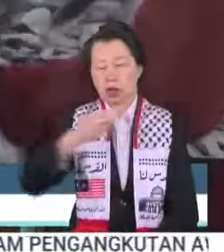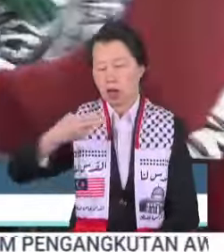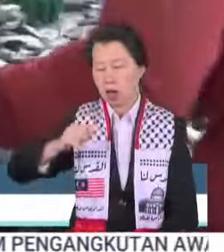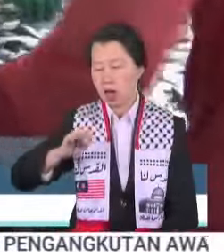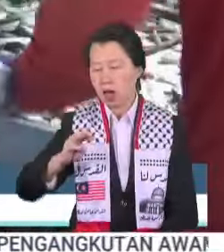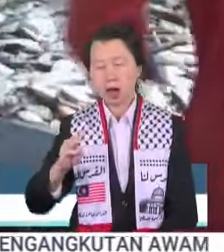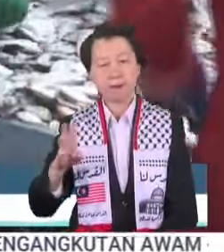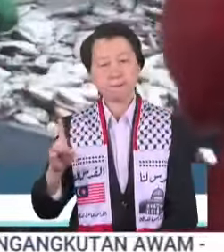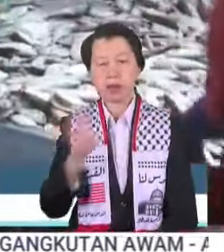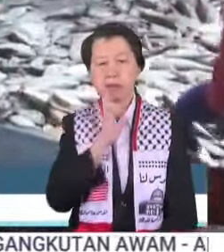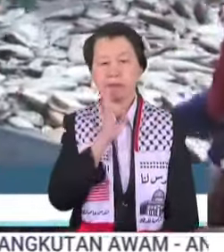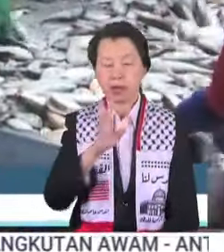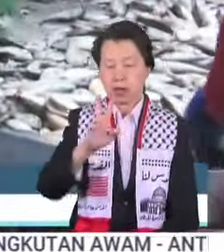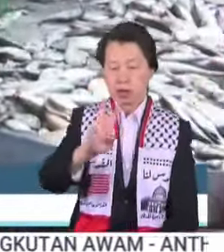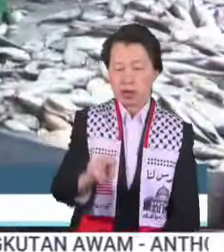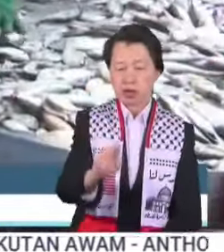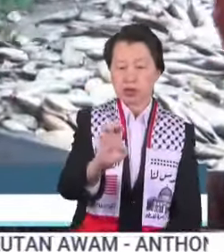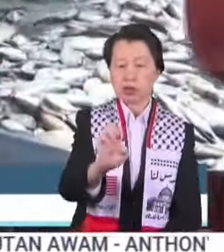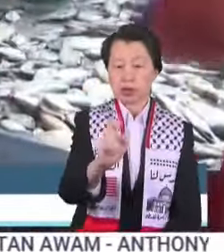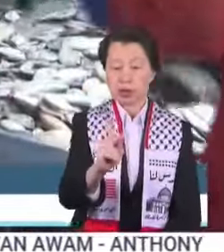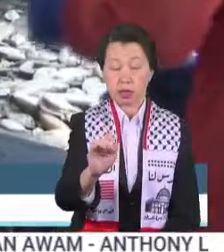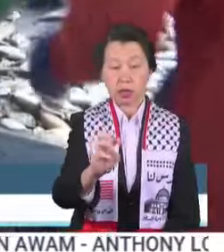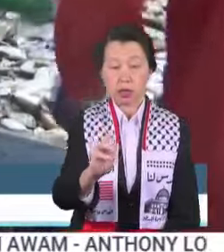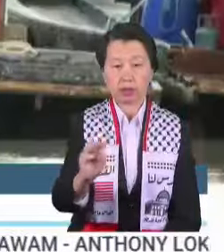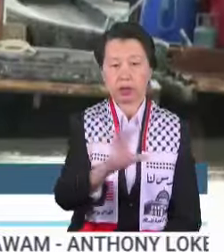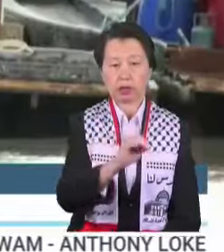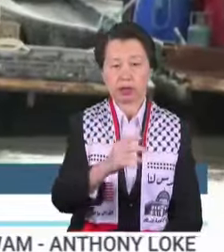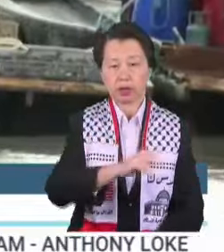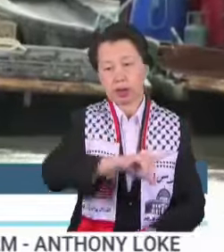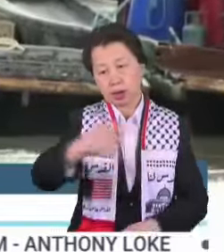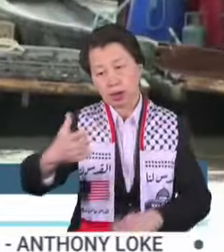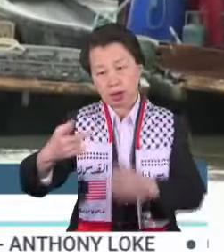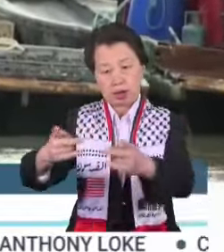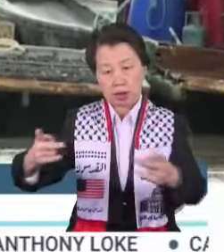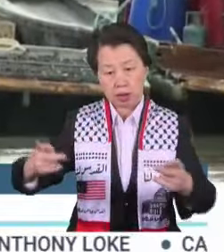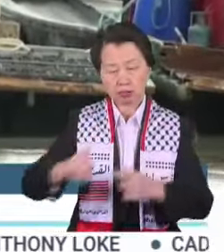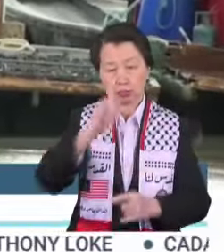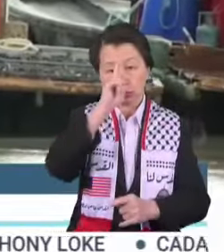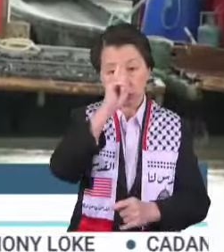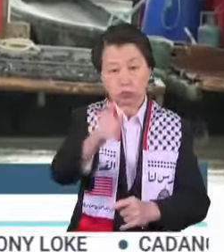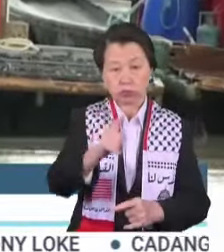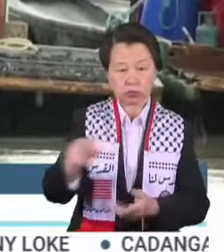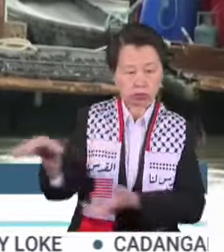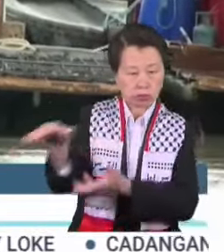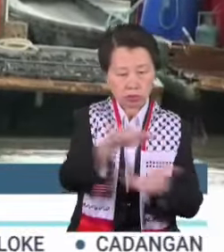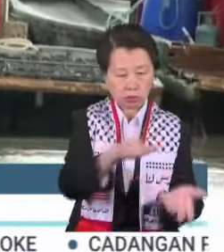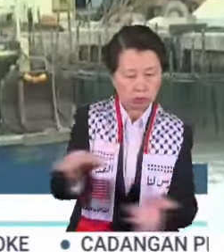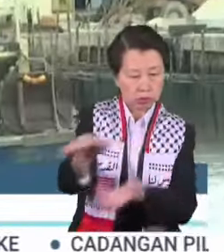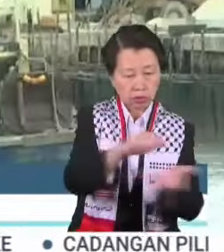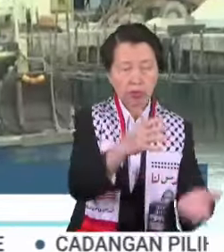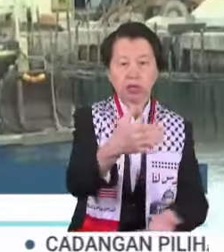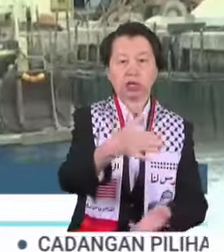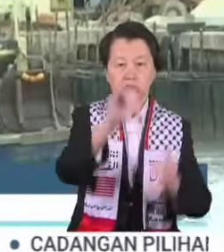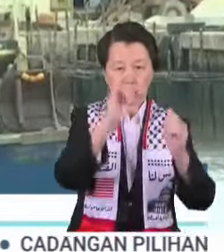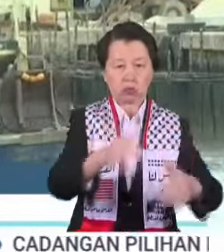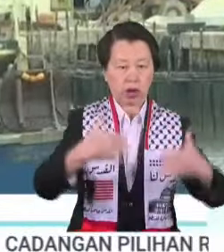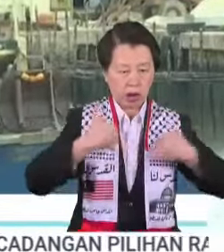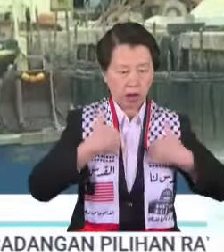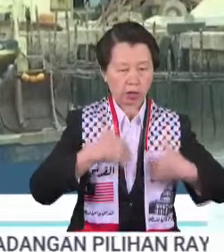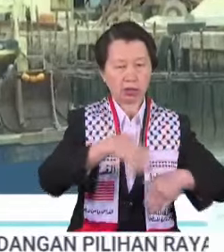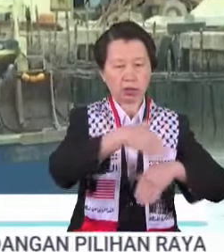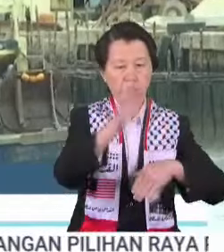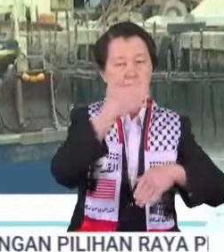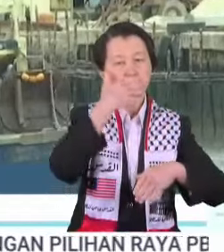berkata, Nikmat juga sedia gerakkan Persatuan Nelayan Negeri dan Kawasan bagi pastikan rantaian bekalan ikan dapat beroperasi dengan